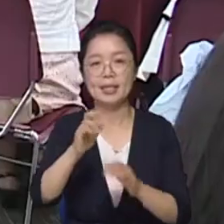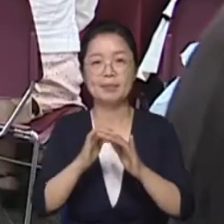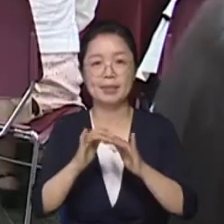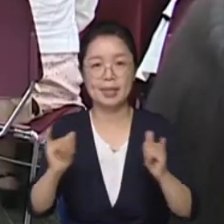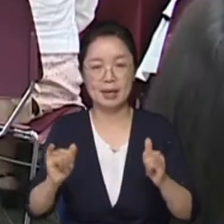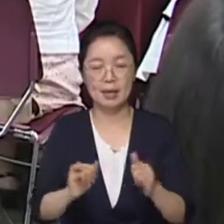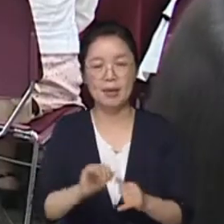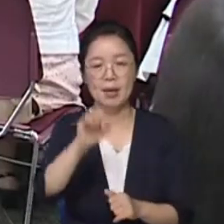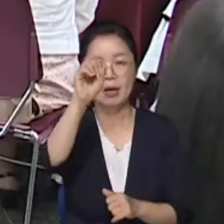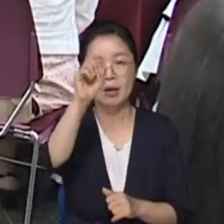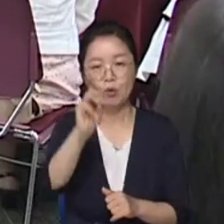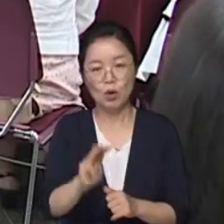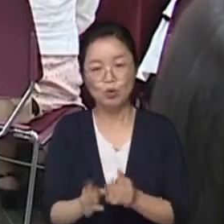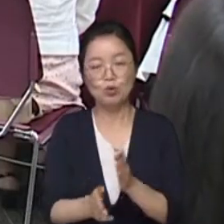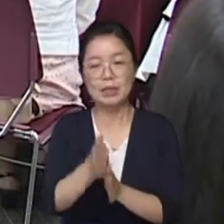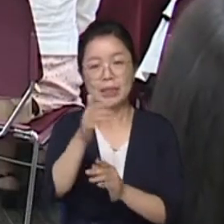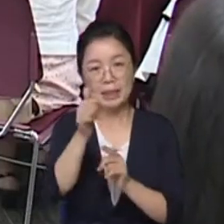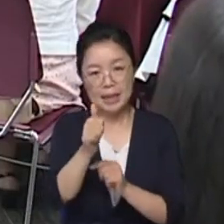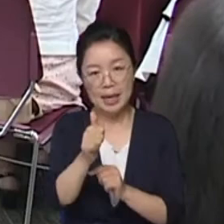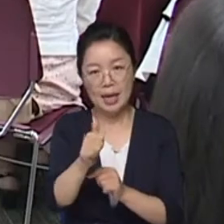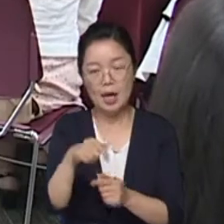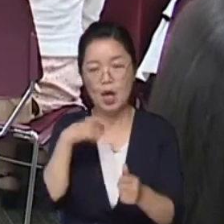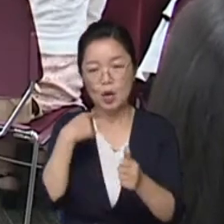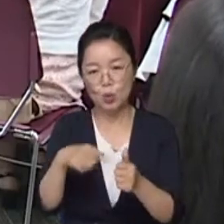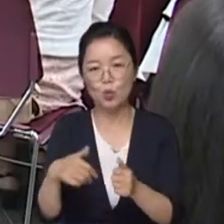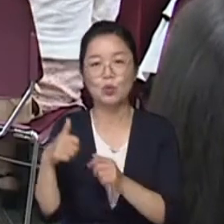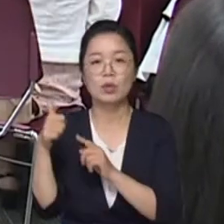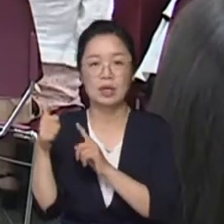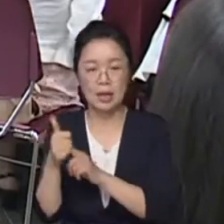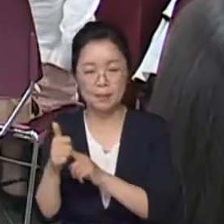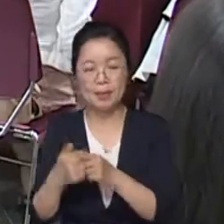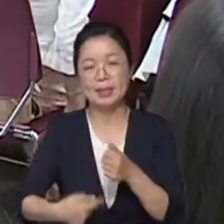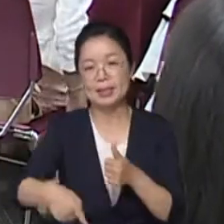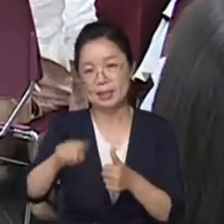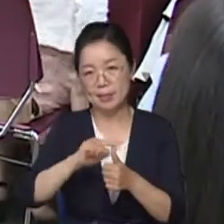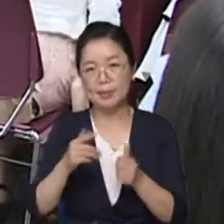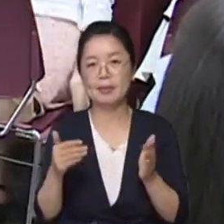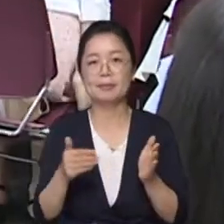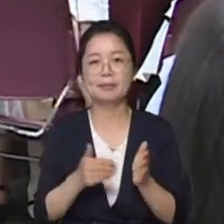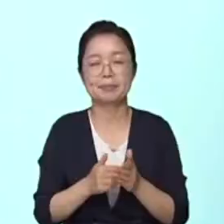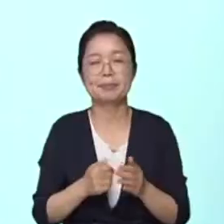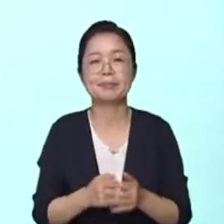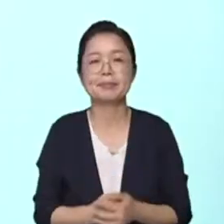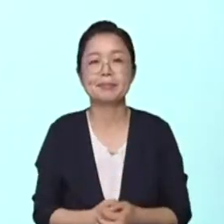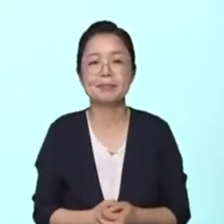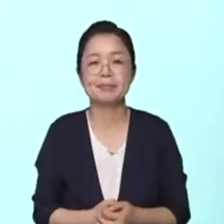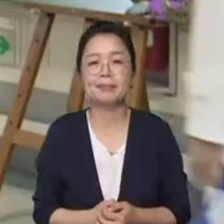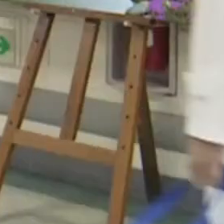강기정 광주광역시장, 이정선 광주광역시 교육감 등이 참석했습니다.